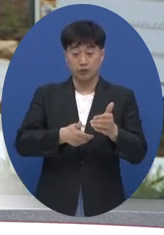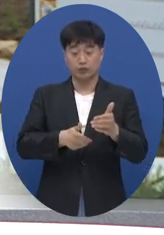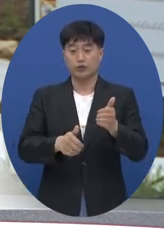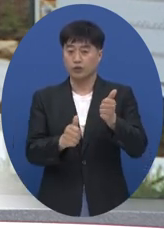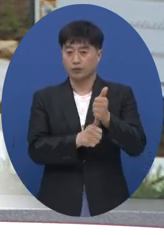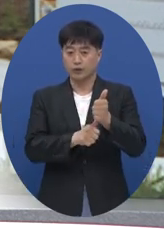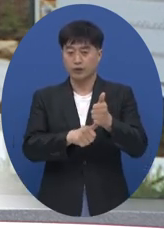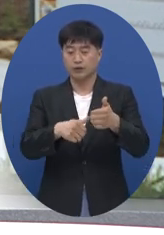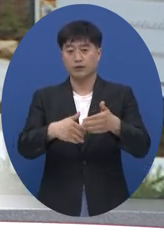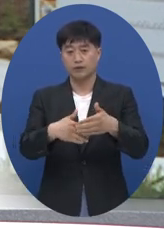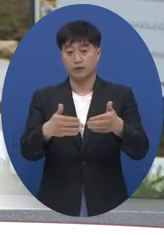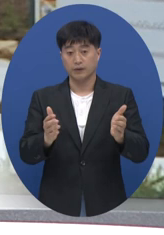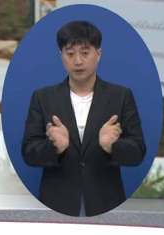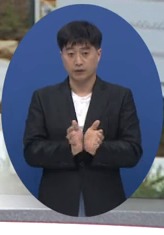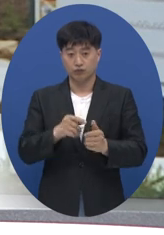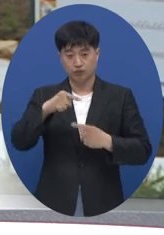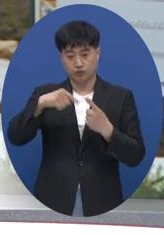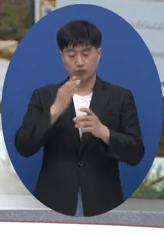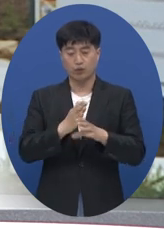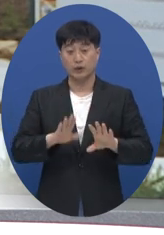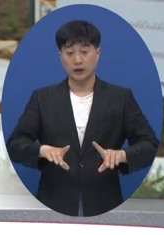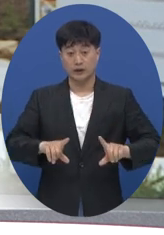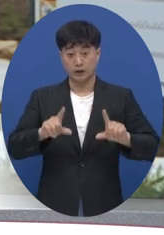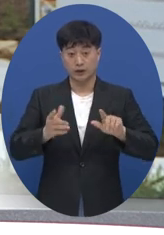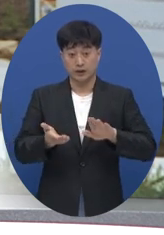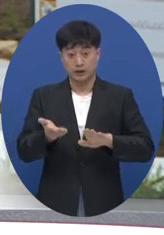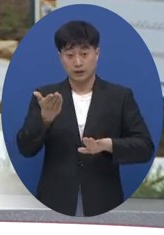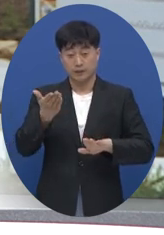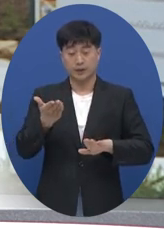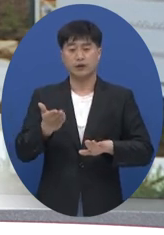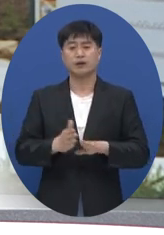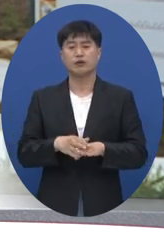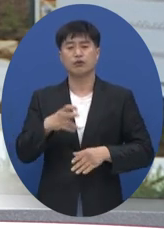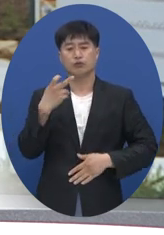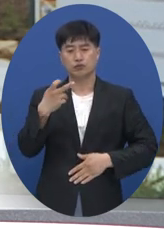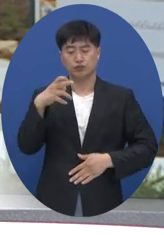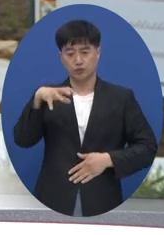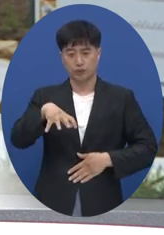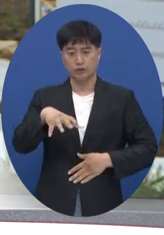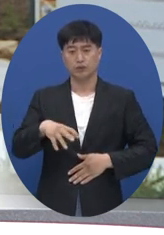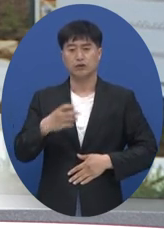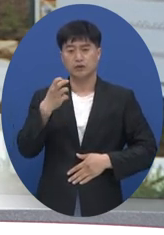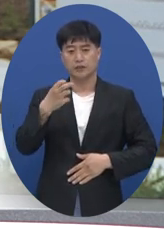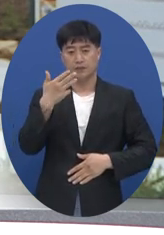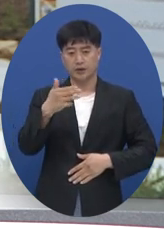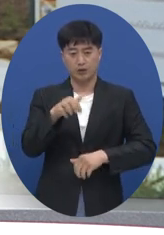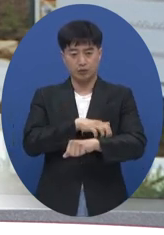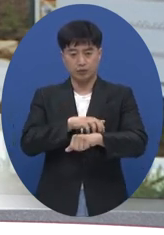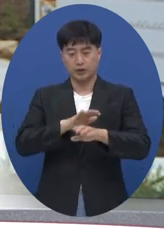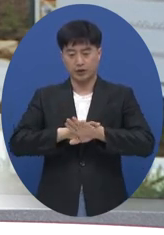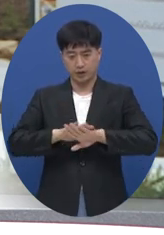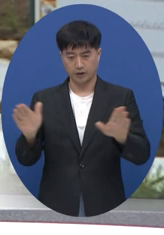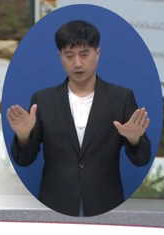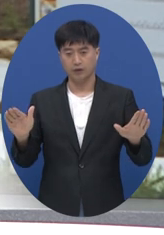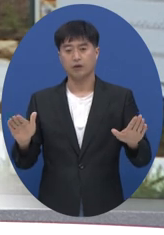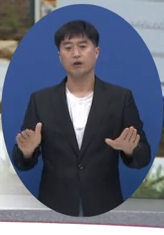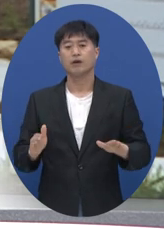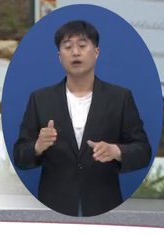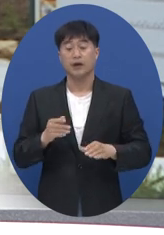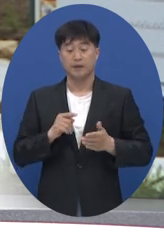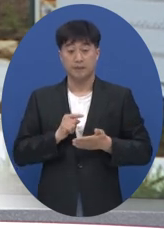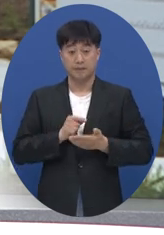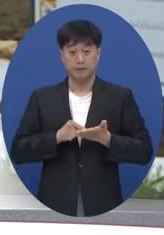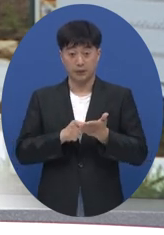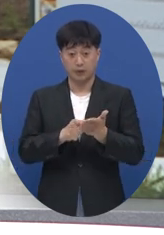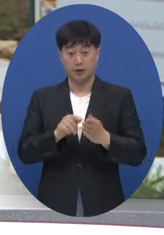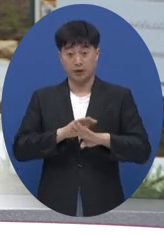피해를 운영하고 있습니다 올 상반기 돈의 12개에 택지 공공주택 지구에서 38건의 불편사항을 해결하는 땐